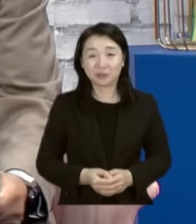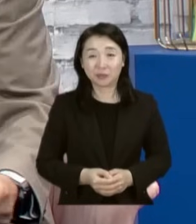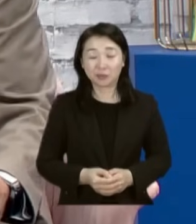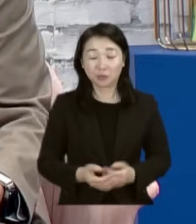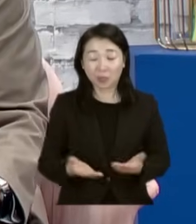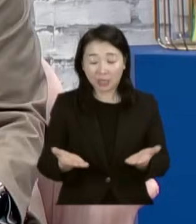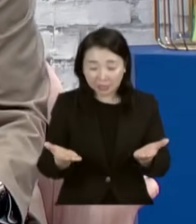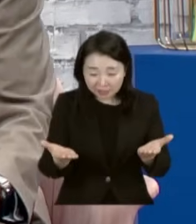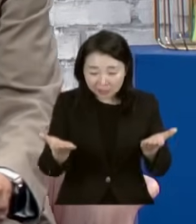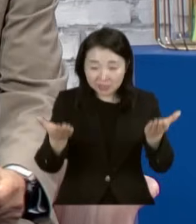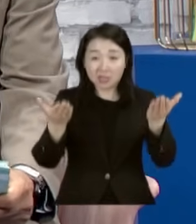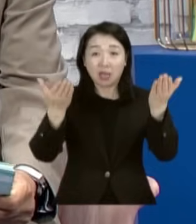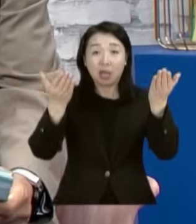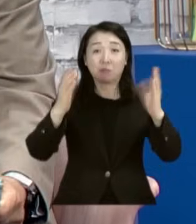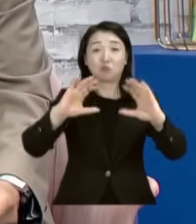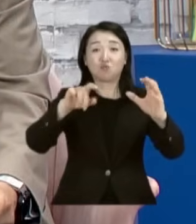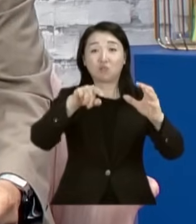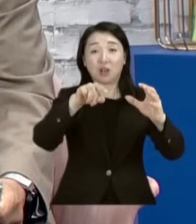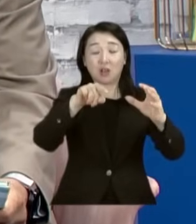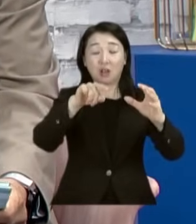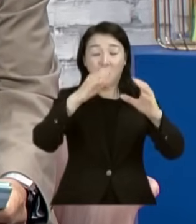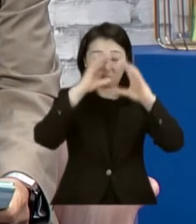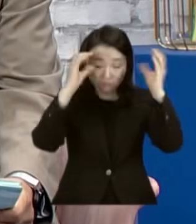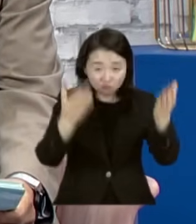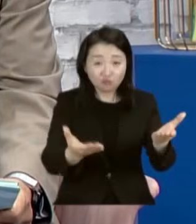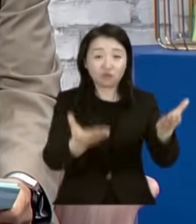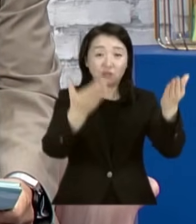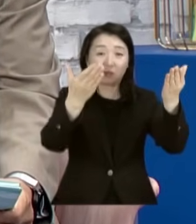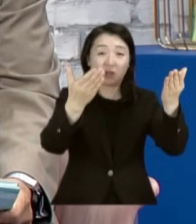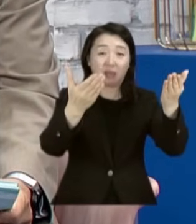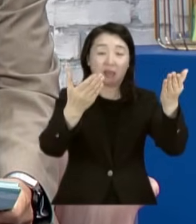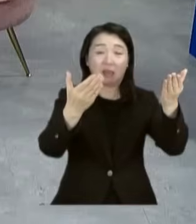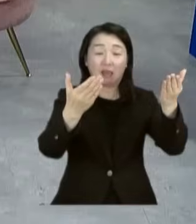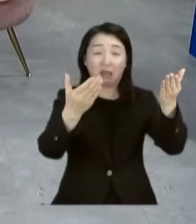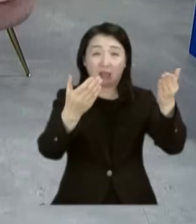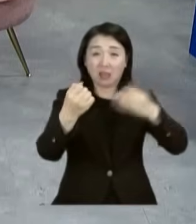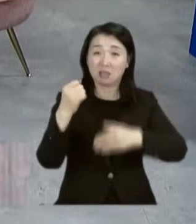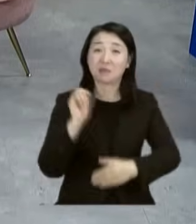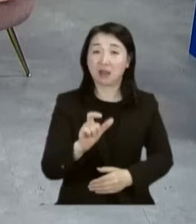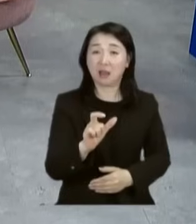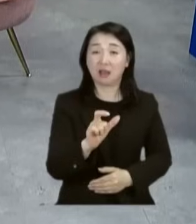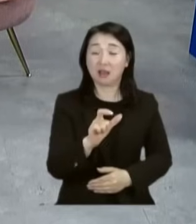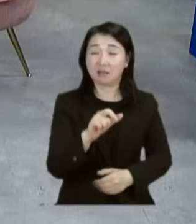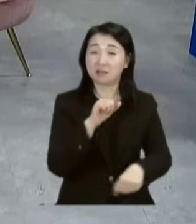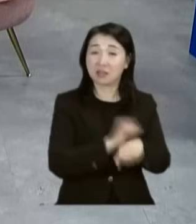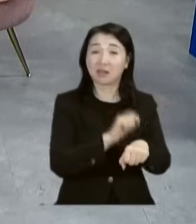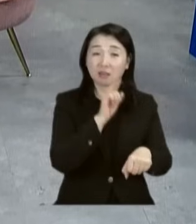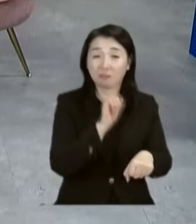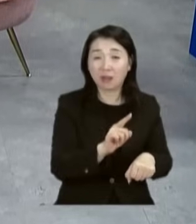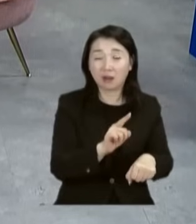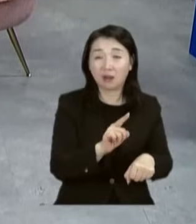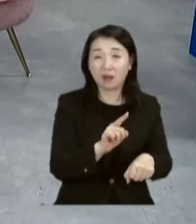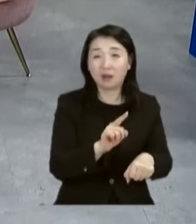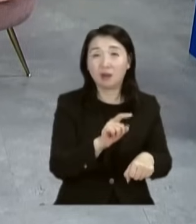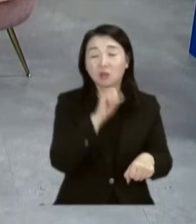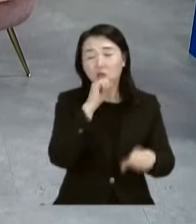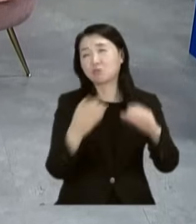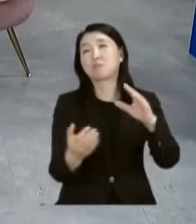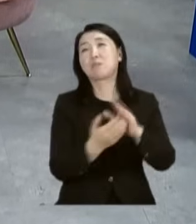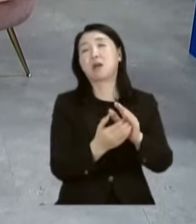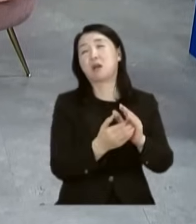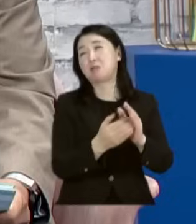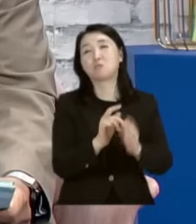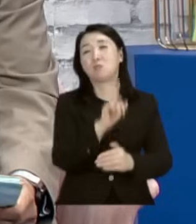이슬람 국가의 그 무슬림들이이 이게 세다 그래요 랭킹 뭐 세계 랭킹 1도고 그